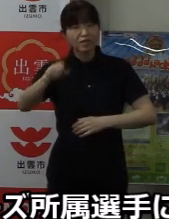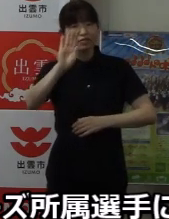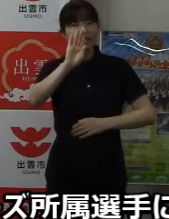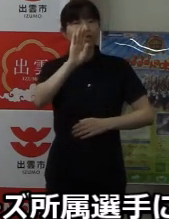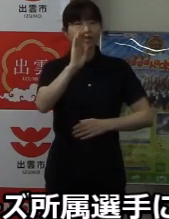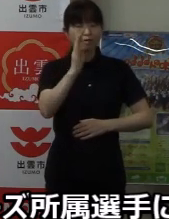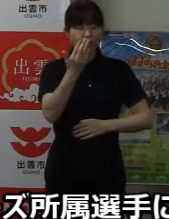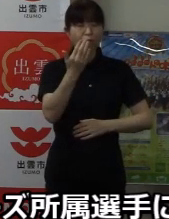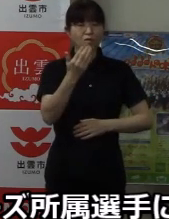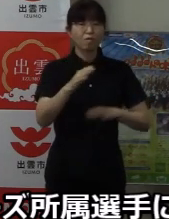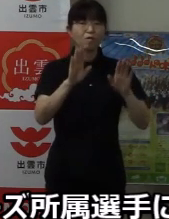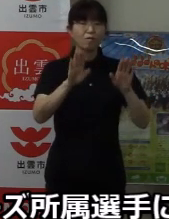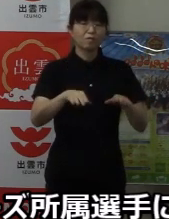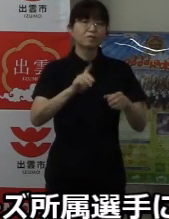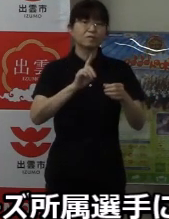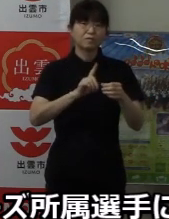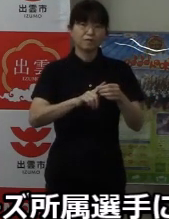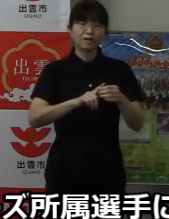は